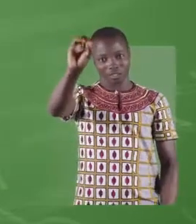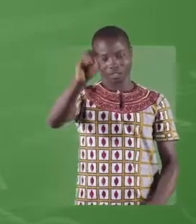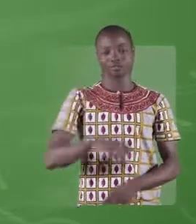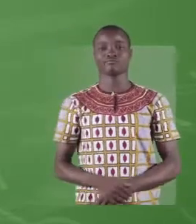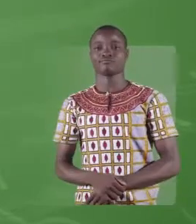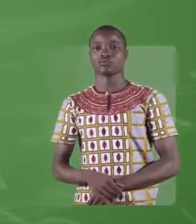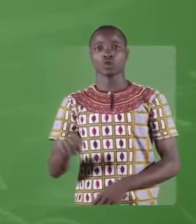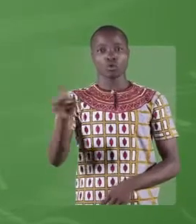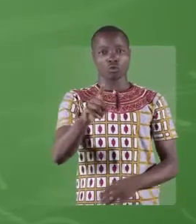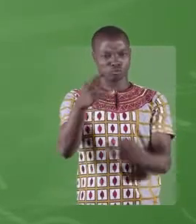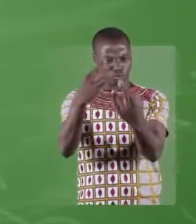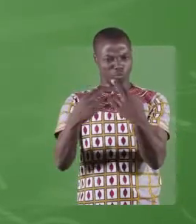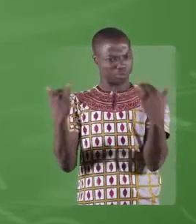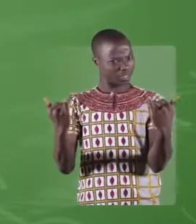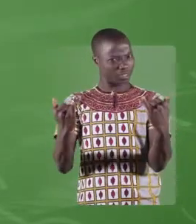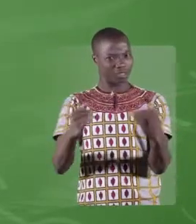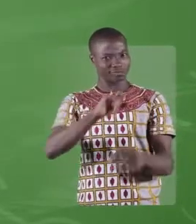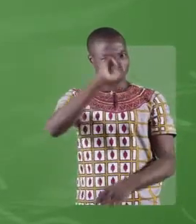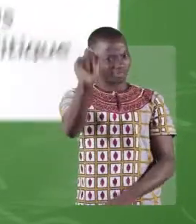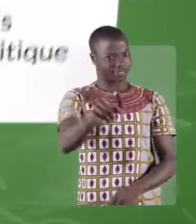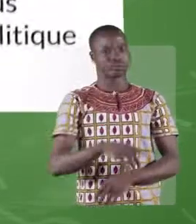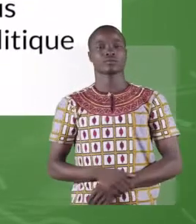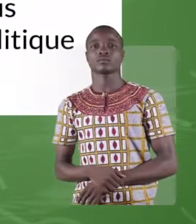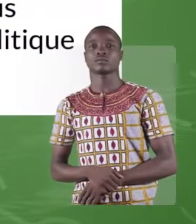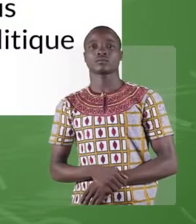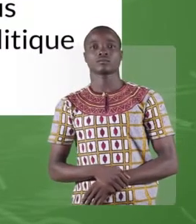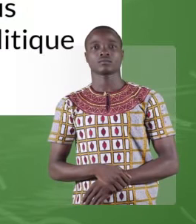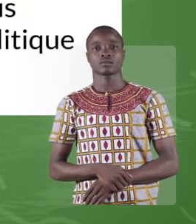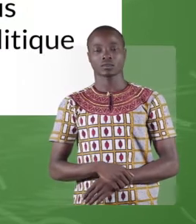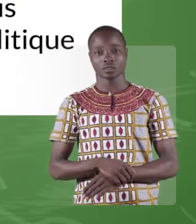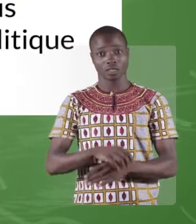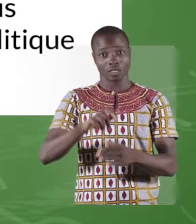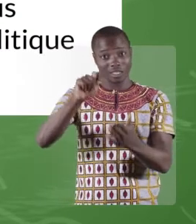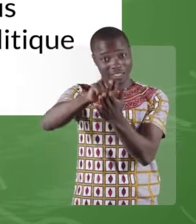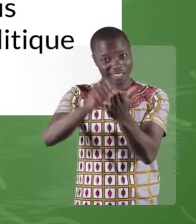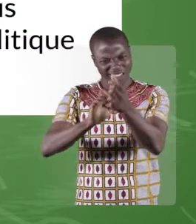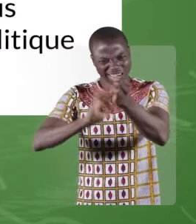Vous allez répondre aux questions de compréhension. De quoi parle la situation?